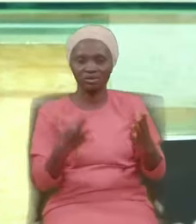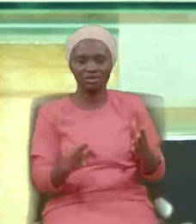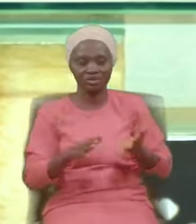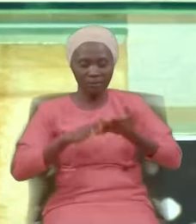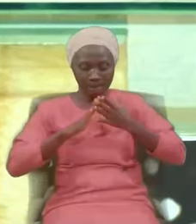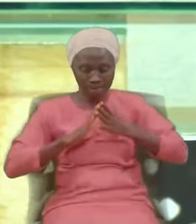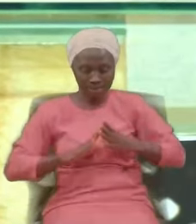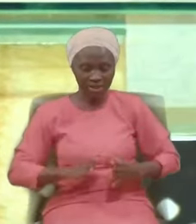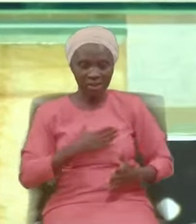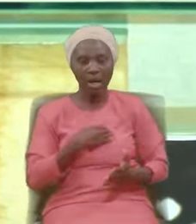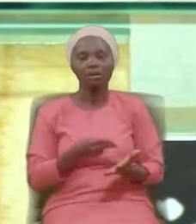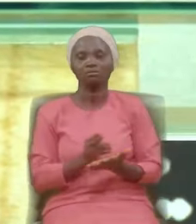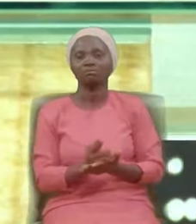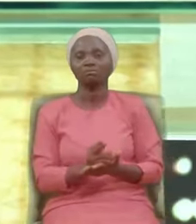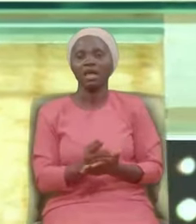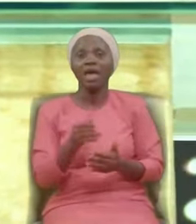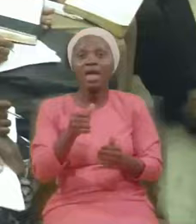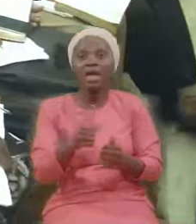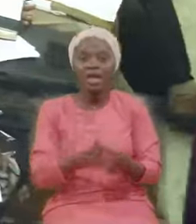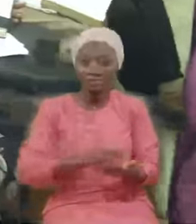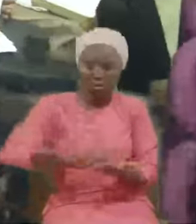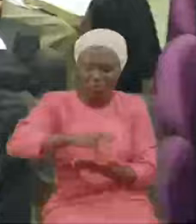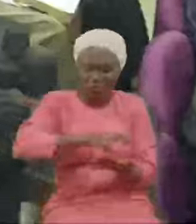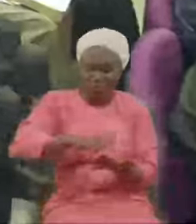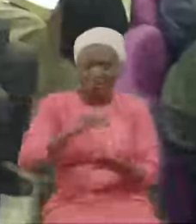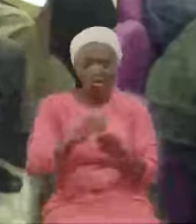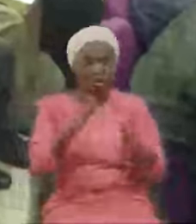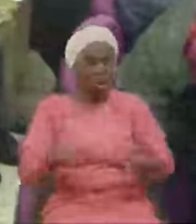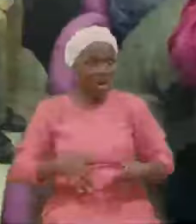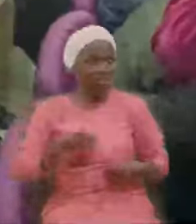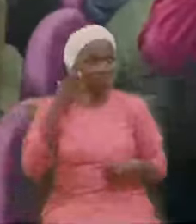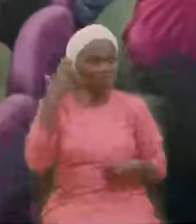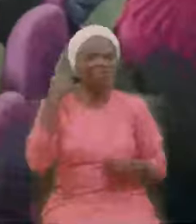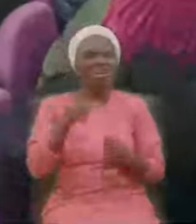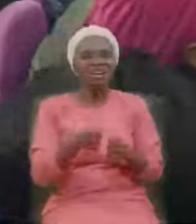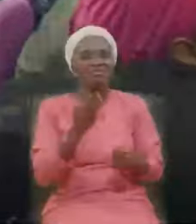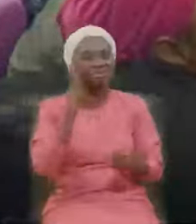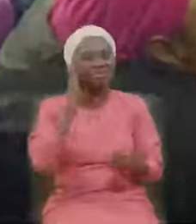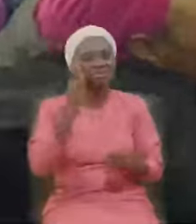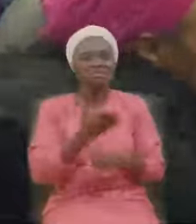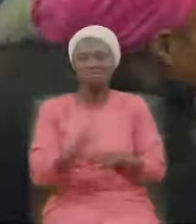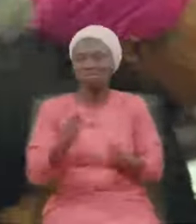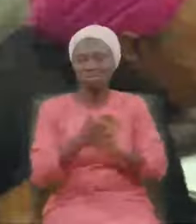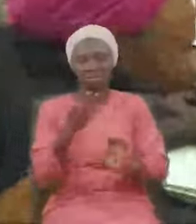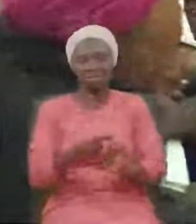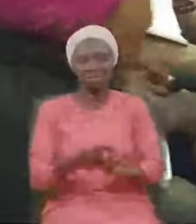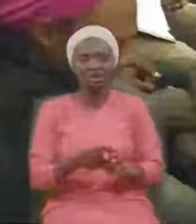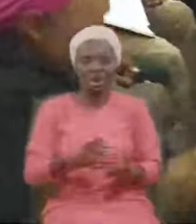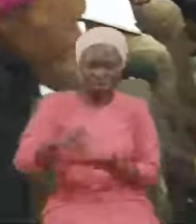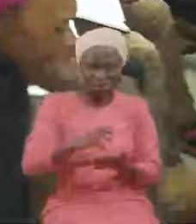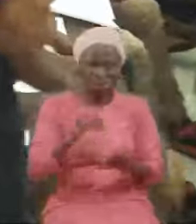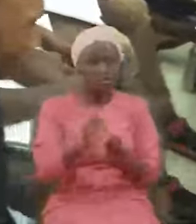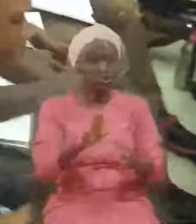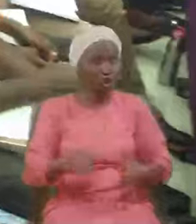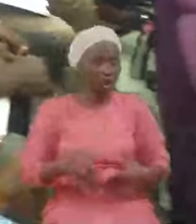fidélité. Tout tumulte dans votre vie sera ôté. La confusion dans votre vie va